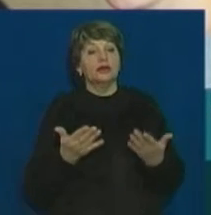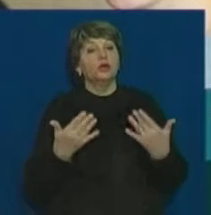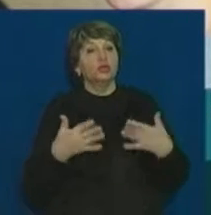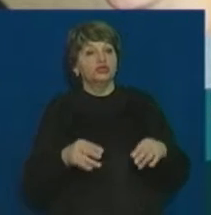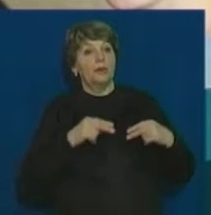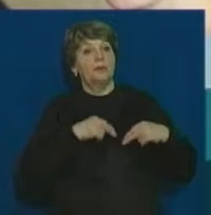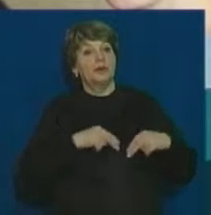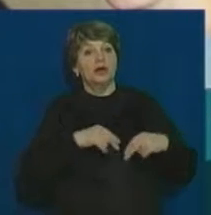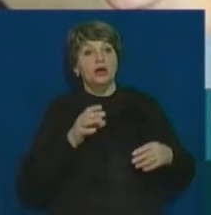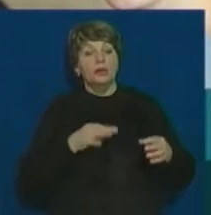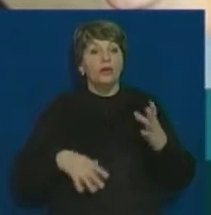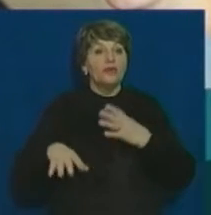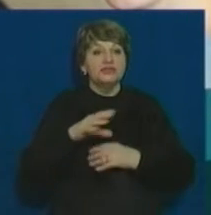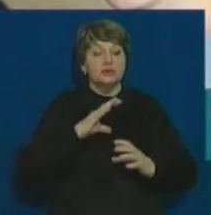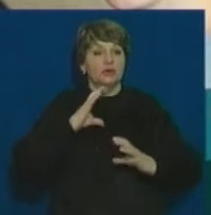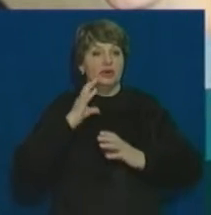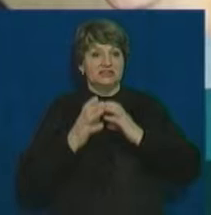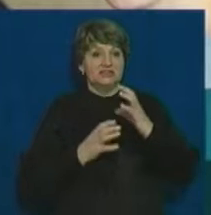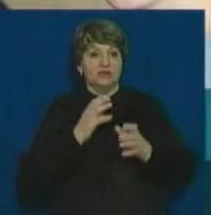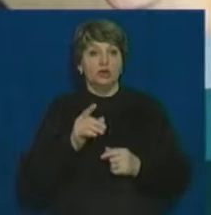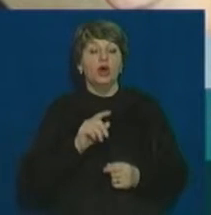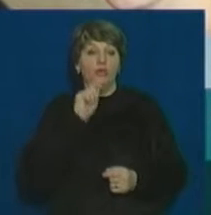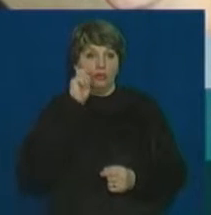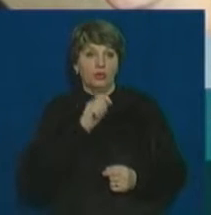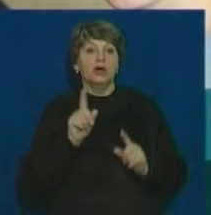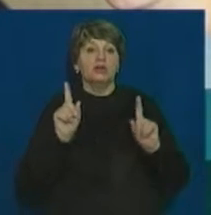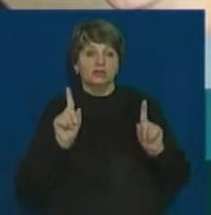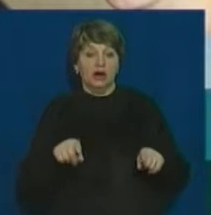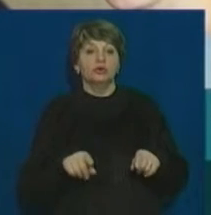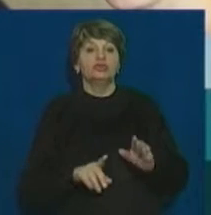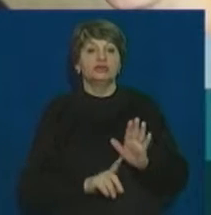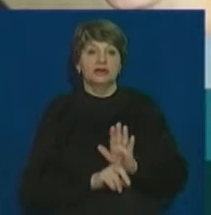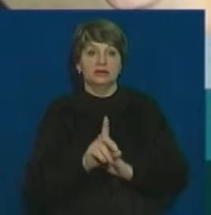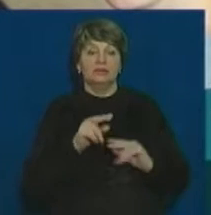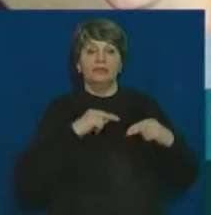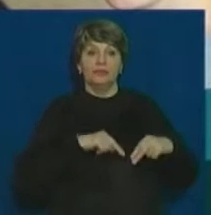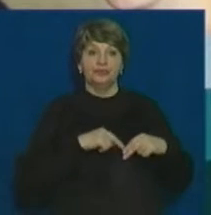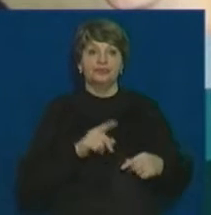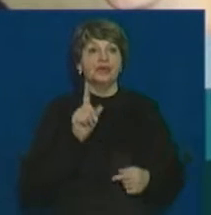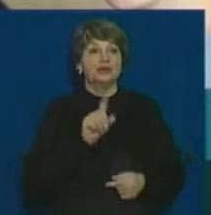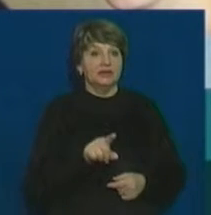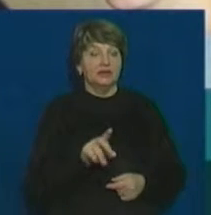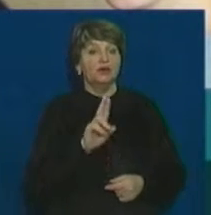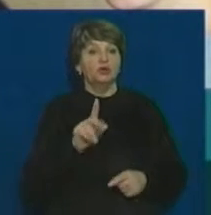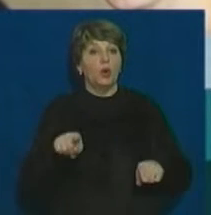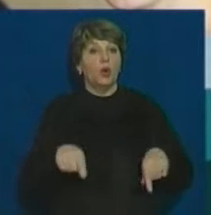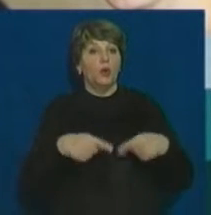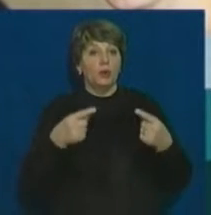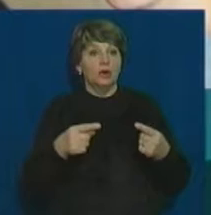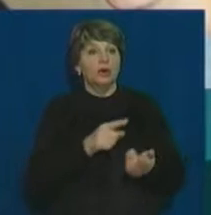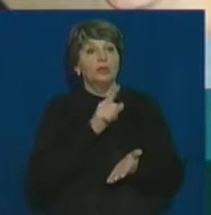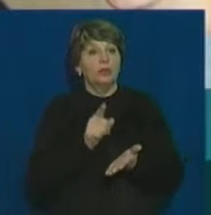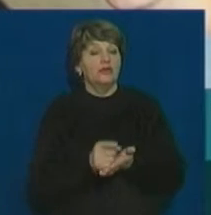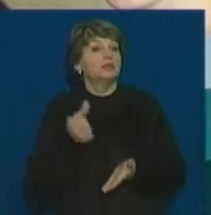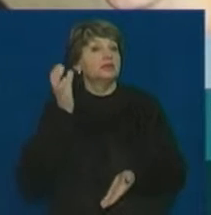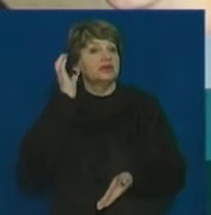всьому світу, які працюють також і в Україні, і успішно працюють. Той, хто їх організовує, той і повинен прислуховуватися